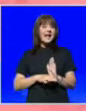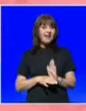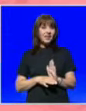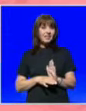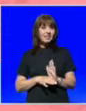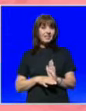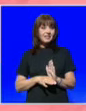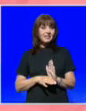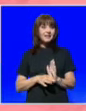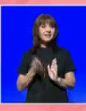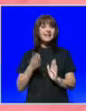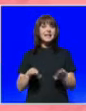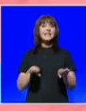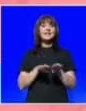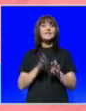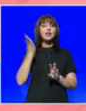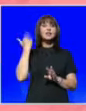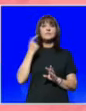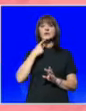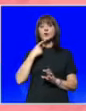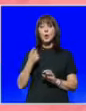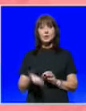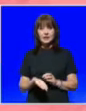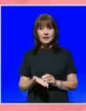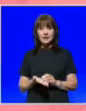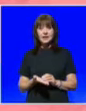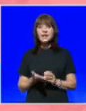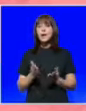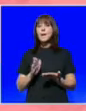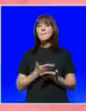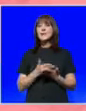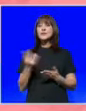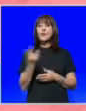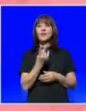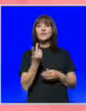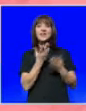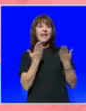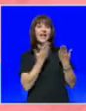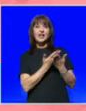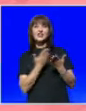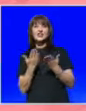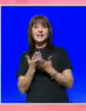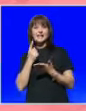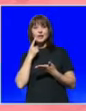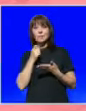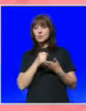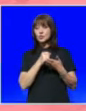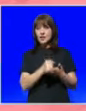пункта в сравнение с миналогодишния бюджет. Затова и между двете четения на